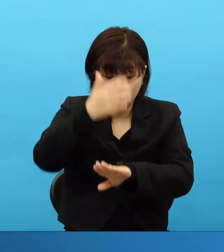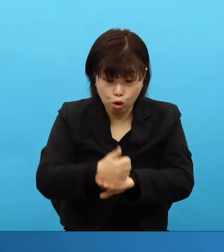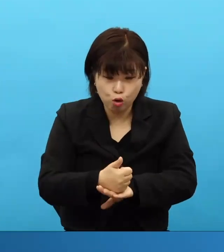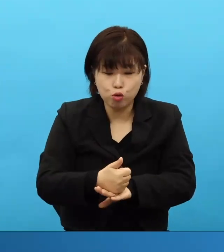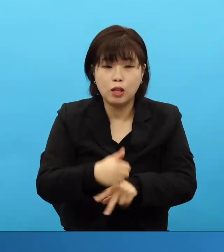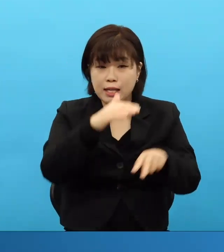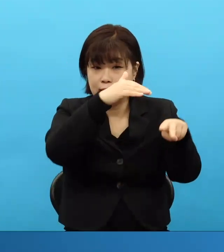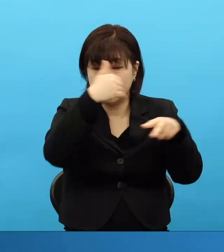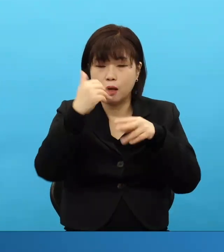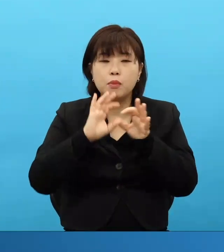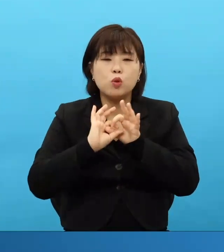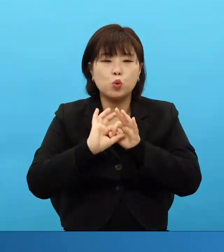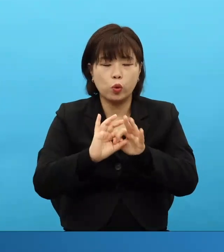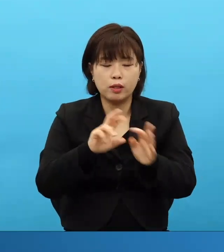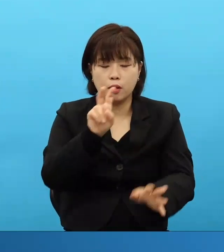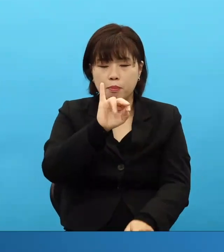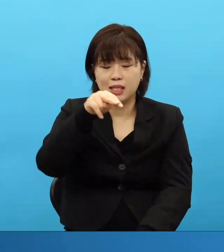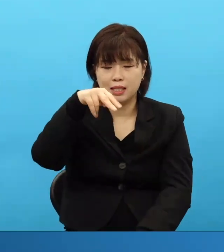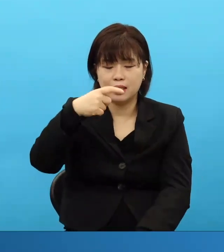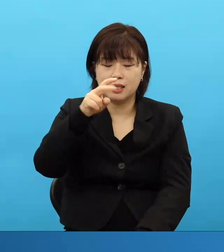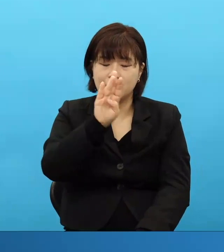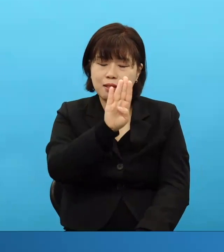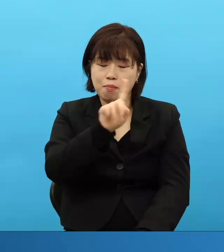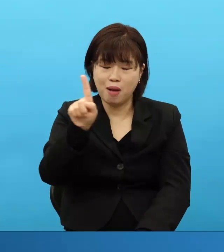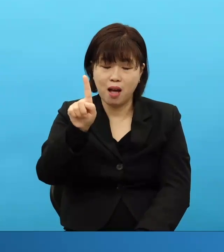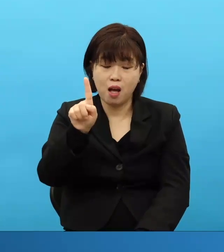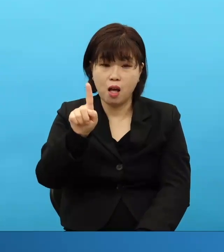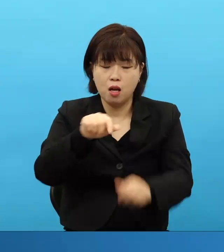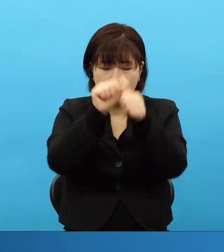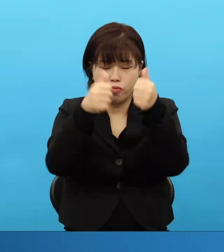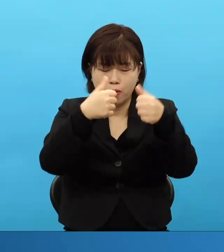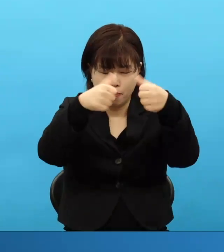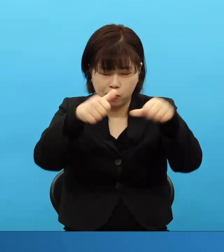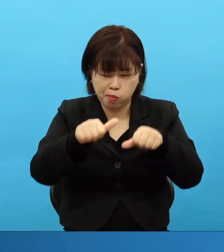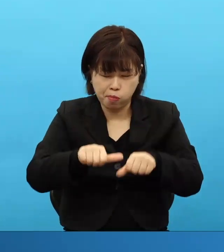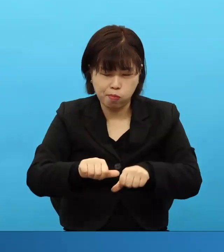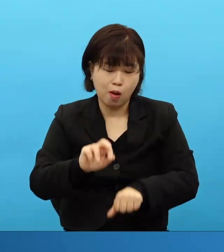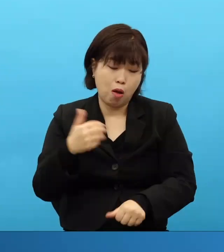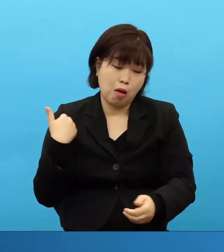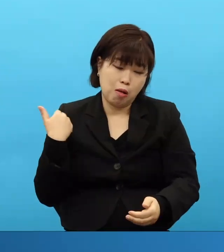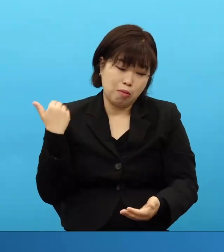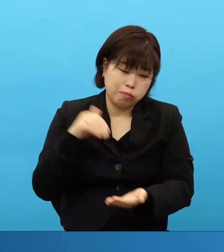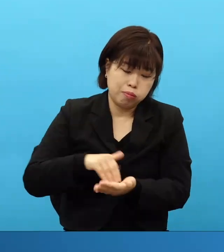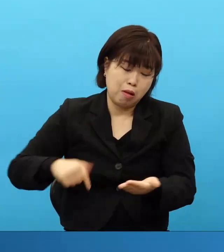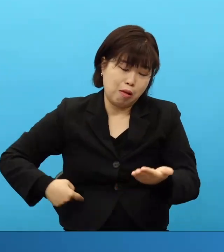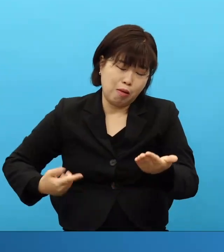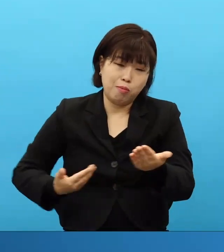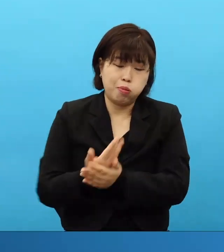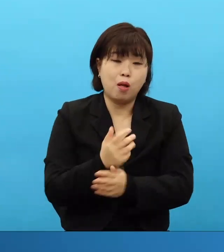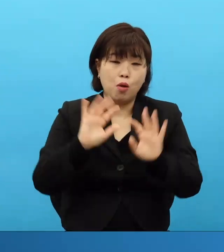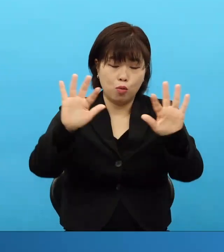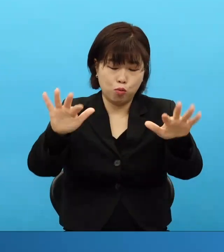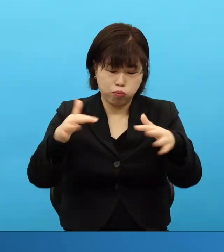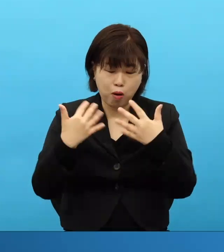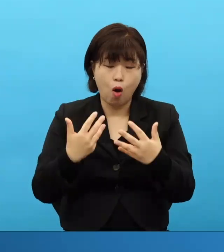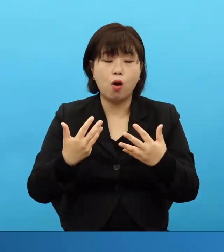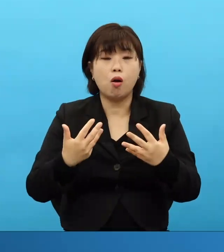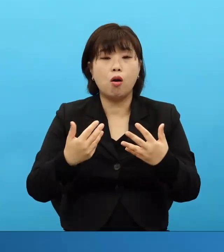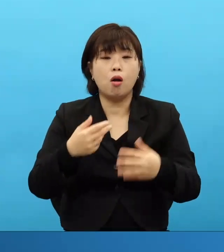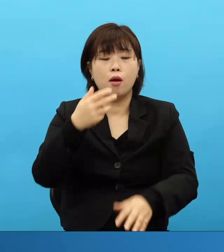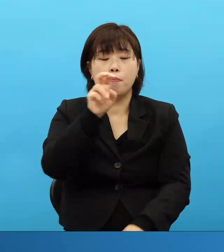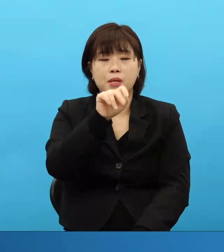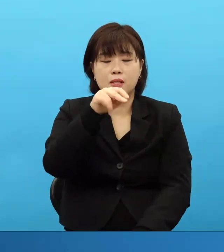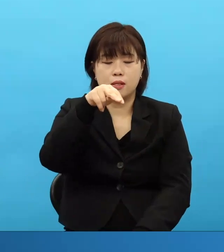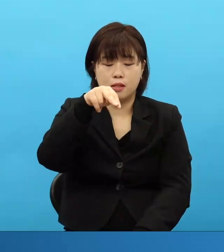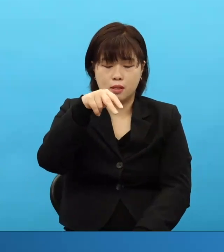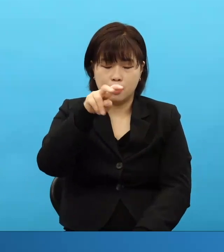know, raised the Mr. movement, and no one ever imagined that. 그래서 언약을 정확하게 잡으면 이루시는 것은 하나님이 이루신다. So